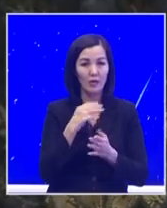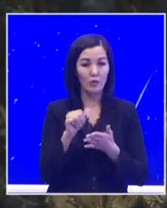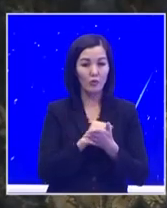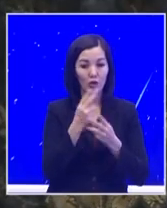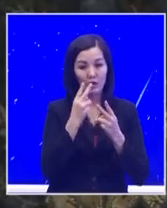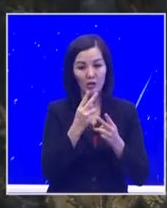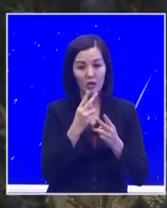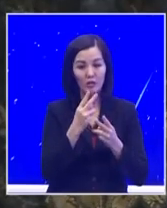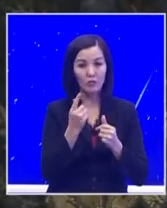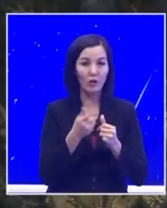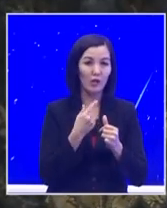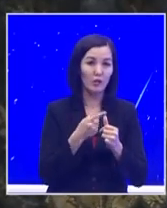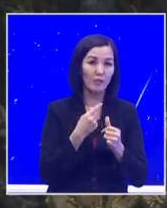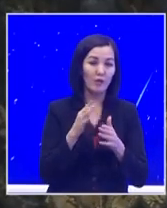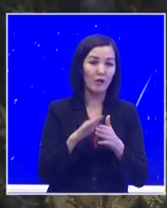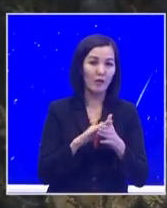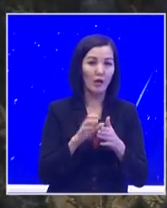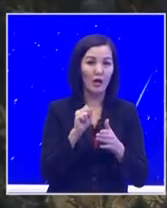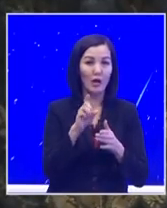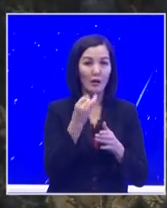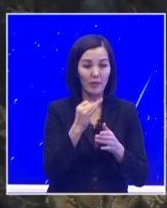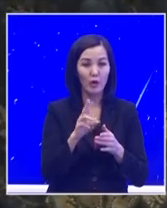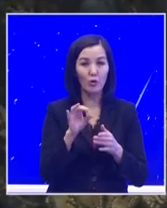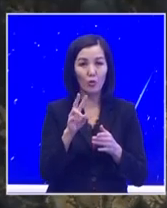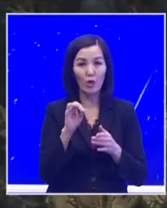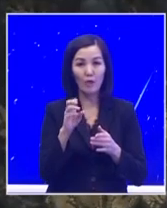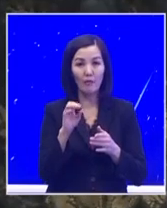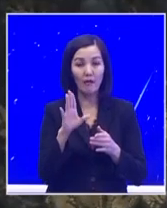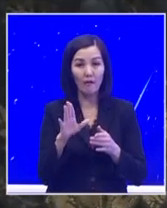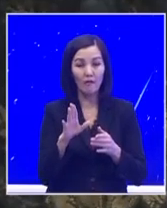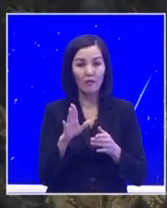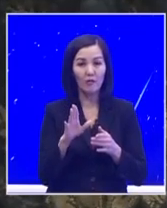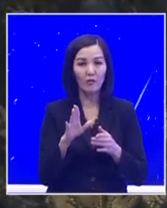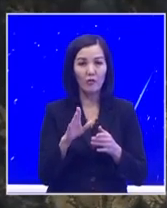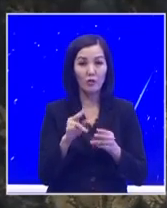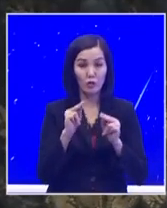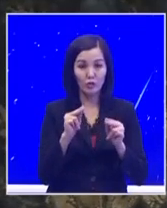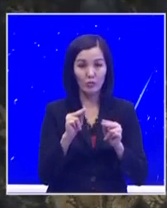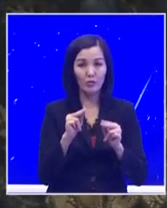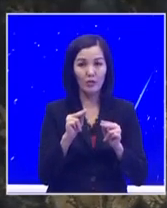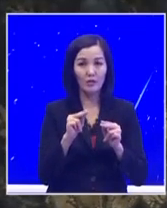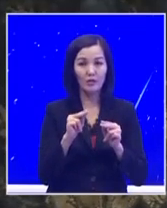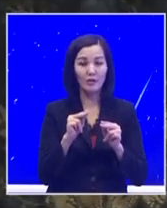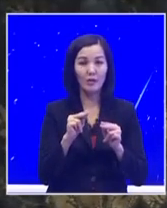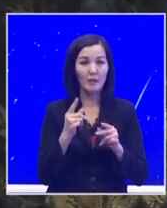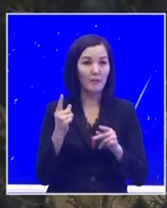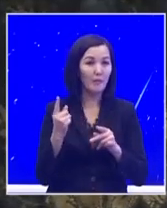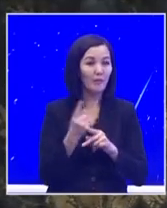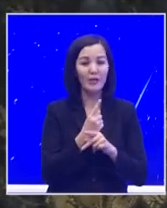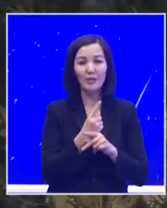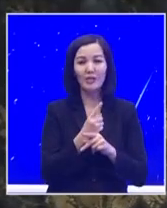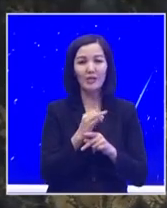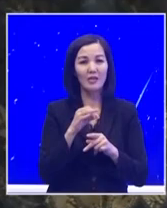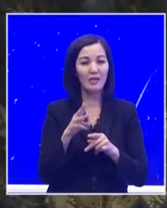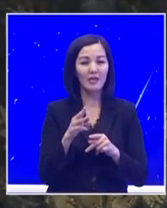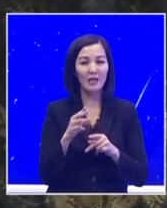қарайды. Ой, шын Абай Құнанбаевсыз ба деймін, мен көріп тұрсың ғой дедім. Ойбай аға, онда сіз жүре беріңіз, мен өмірімде мен осындай адамды бір жерде